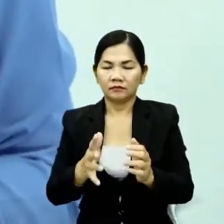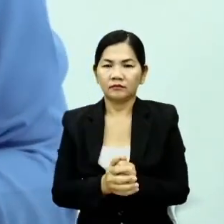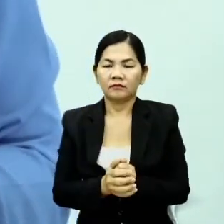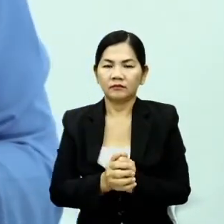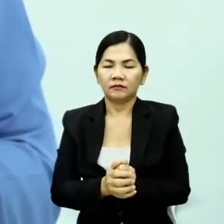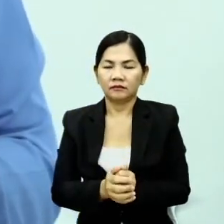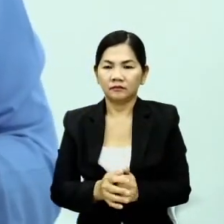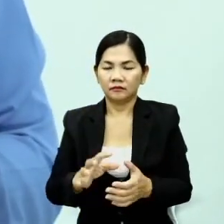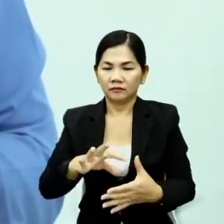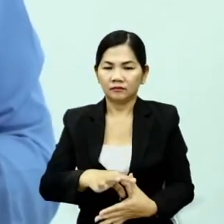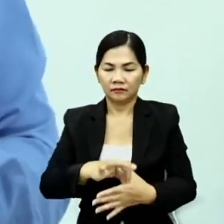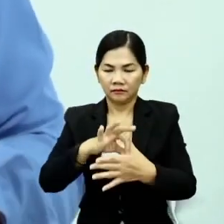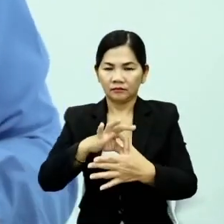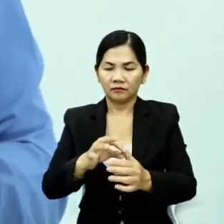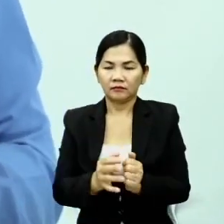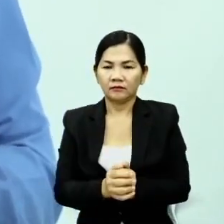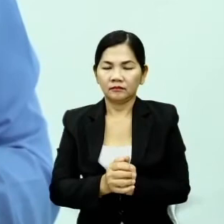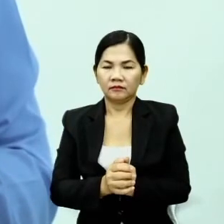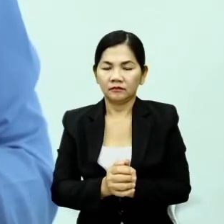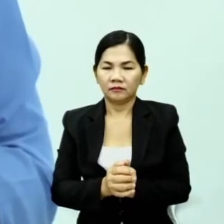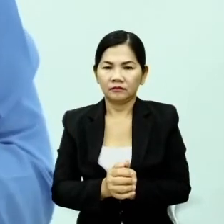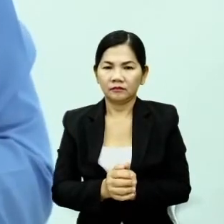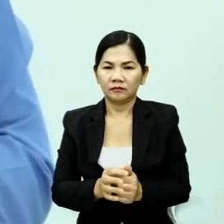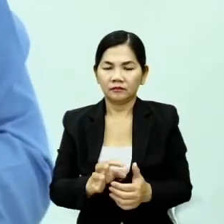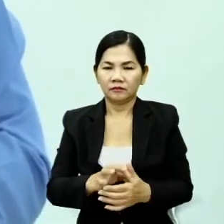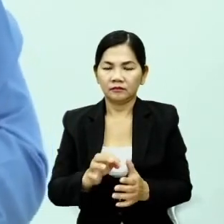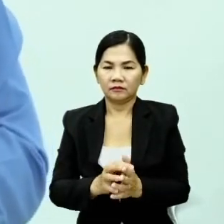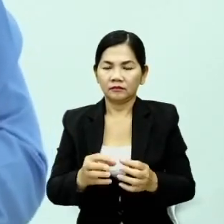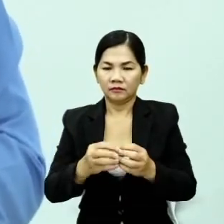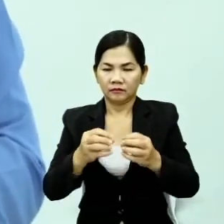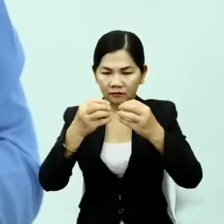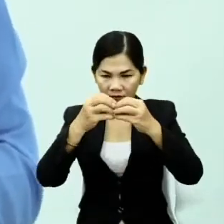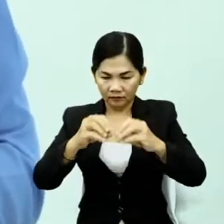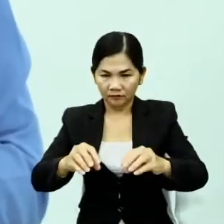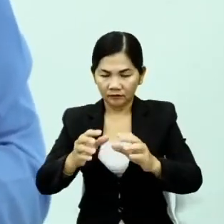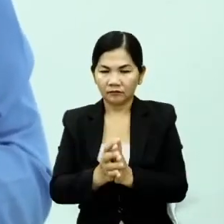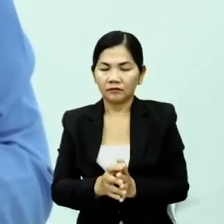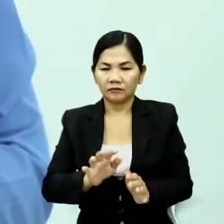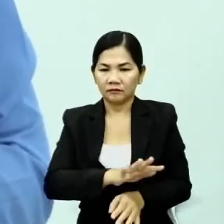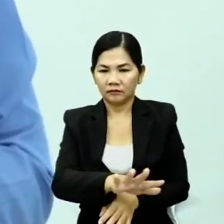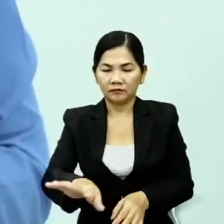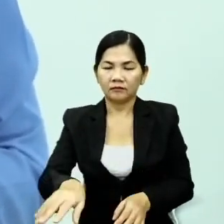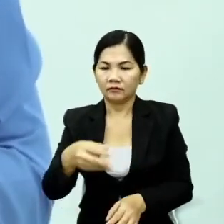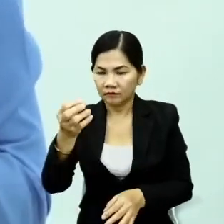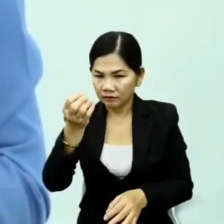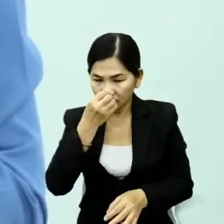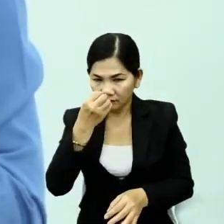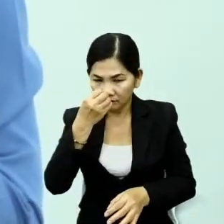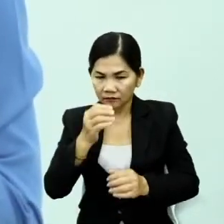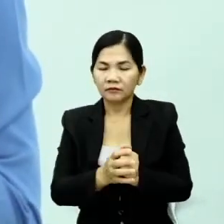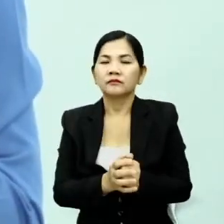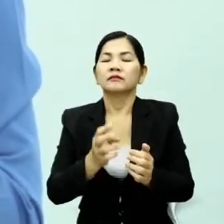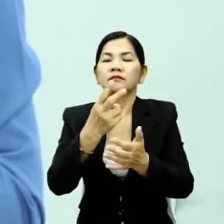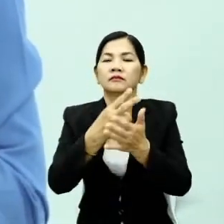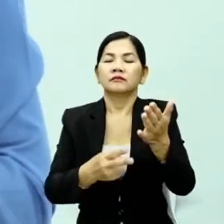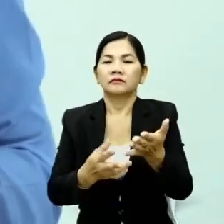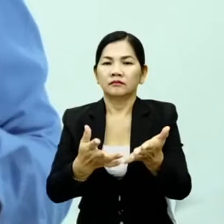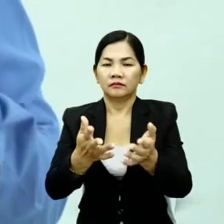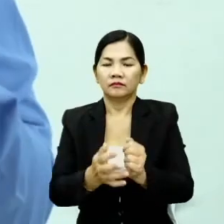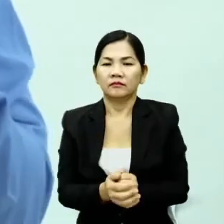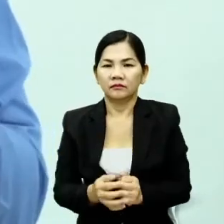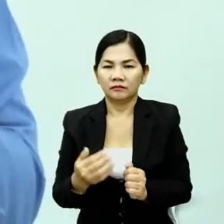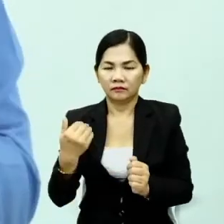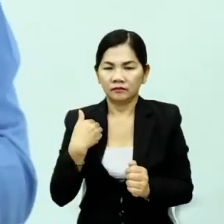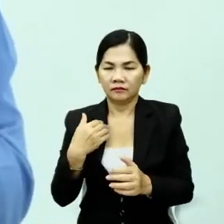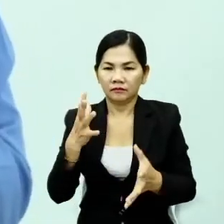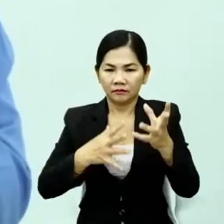cha đo sát cha thu đo sát cha đo sốt cha chia à hà là con nè cha đo là vậy chị con cha